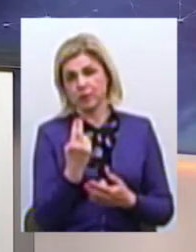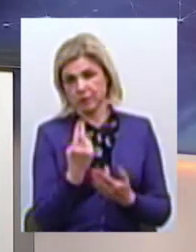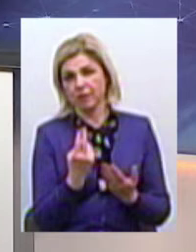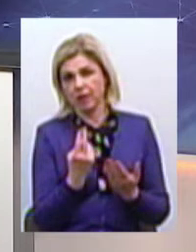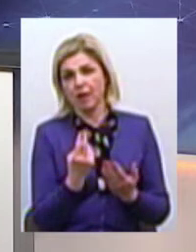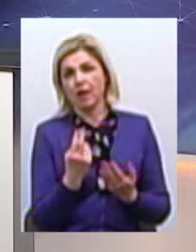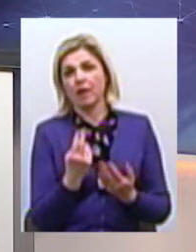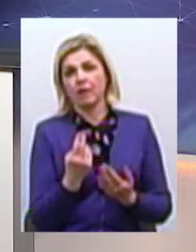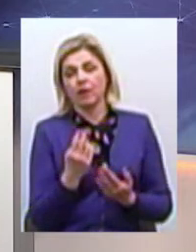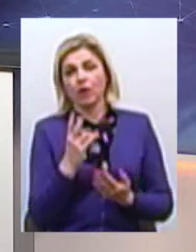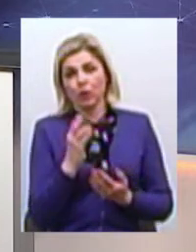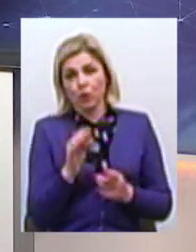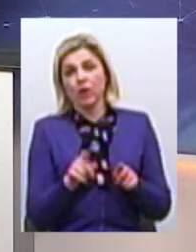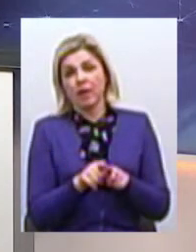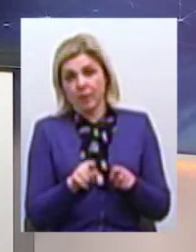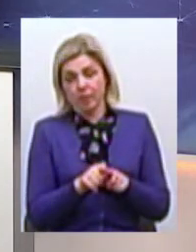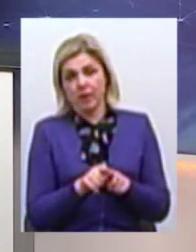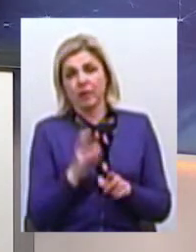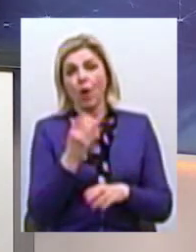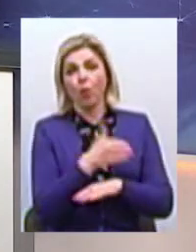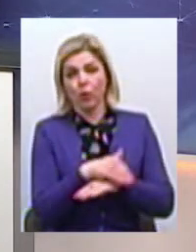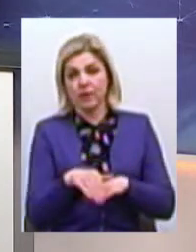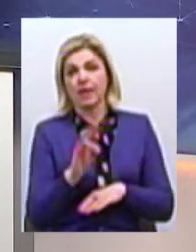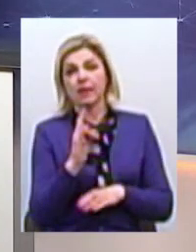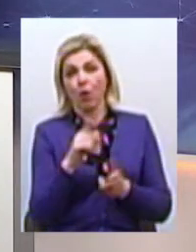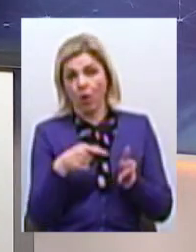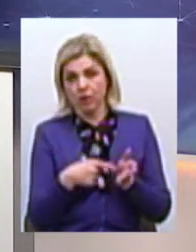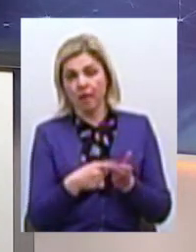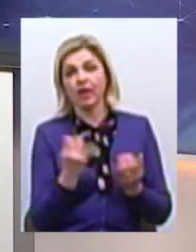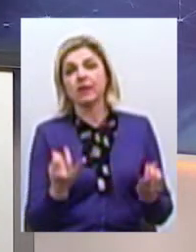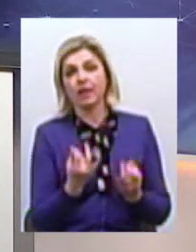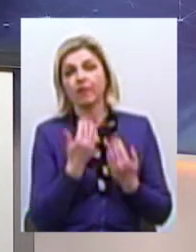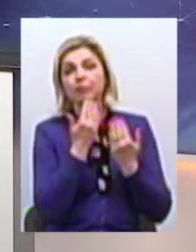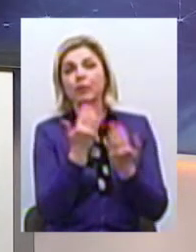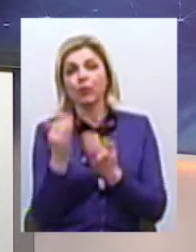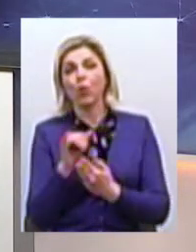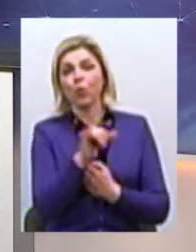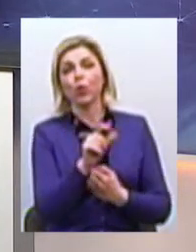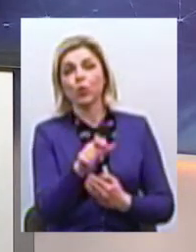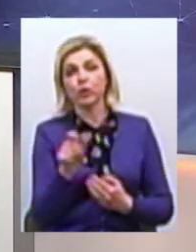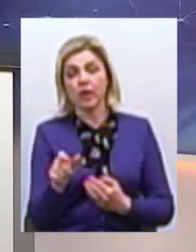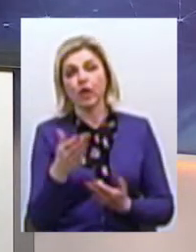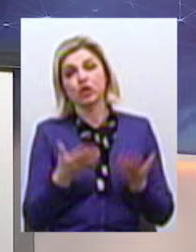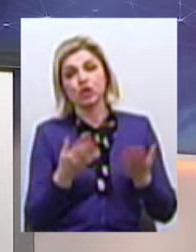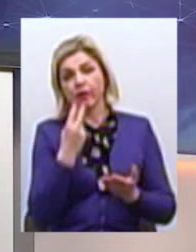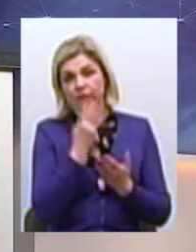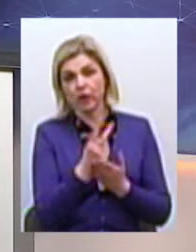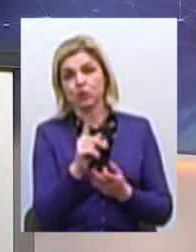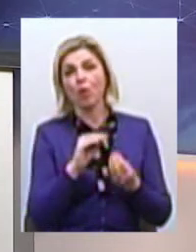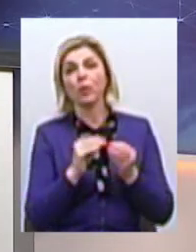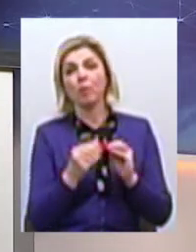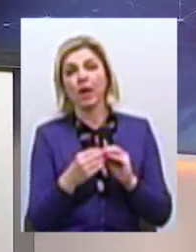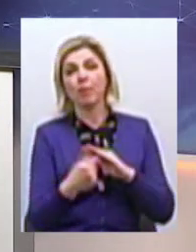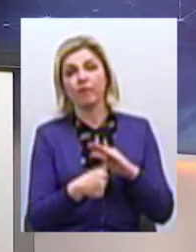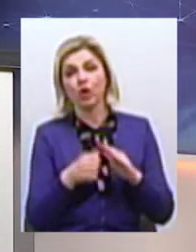соціологічність, репрезентативність. І тим не менше, на вулицях Миколаєва поцікавились у містян. Чи бачать вони, що проблема безпритульних тварин